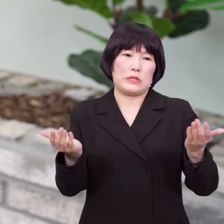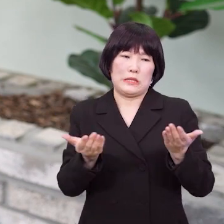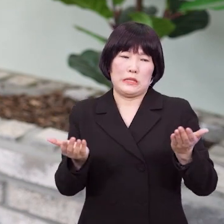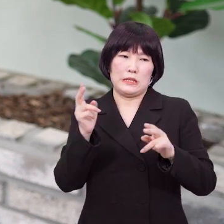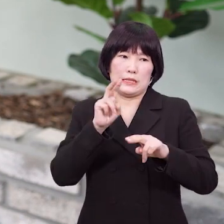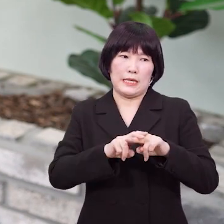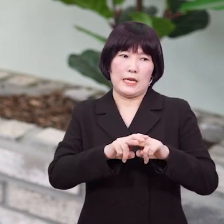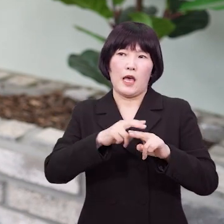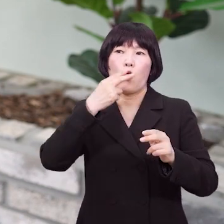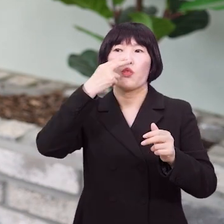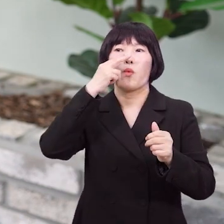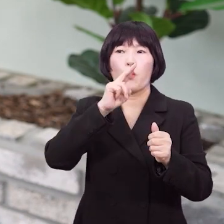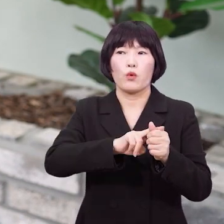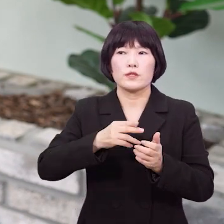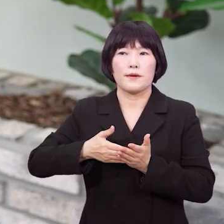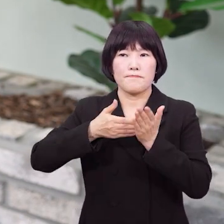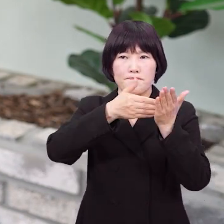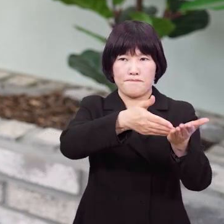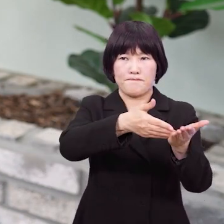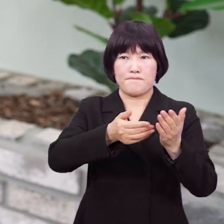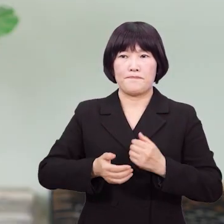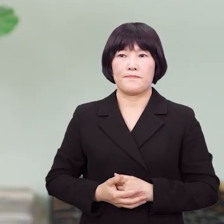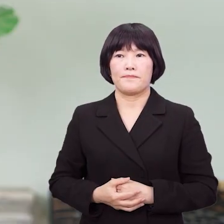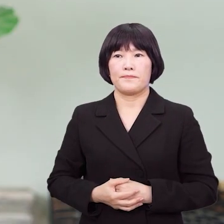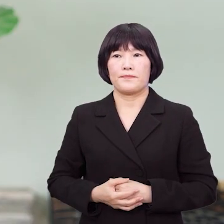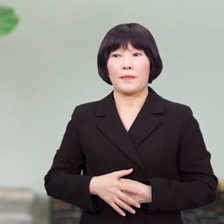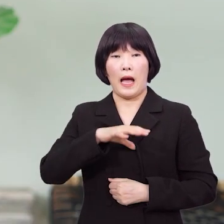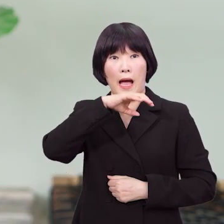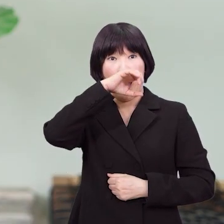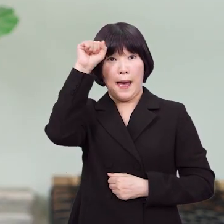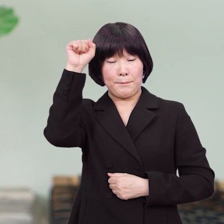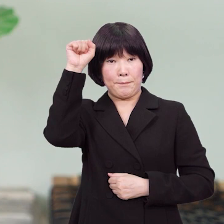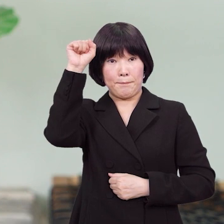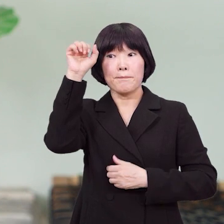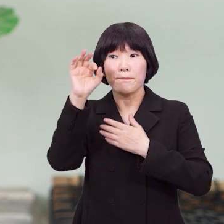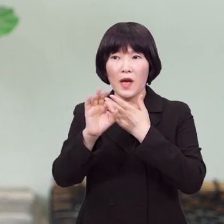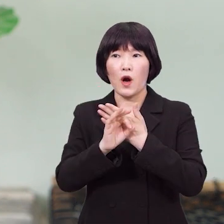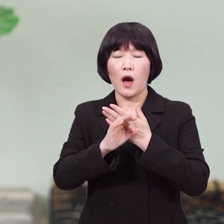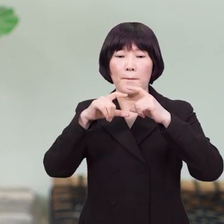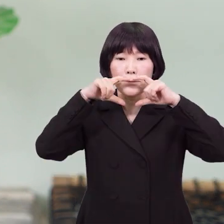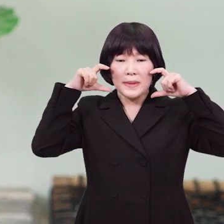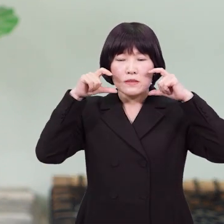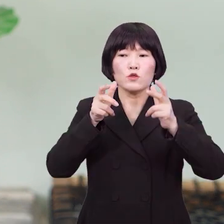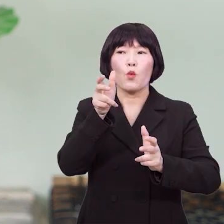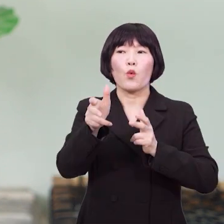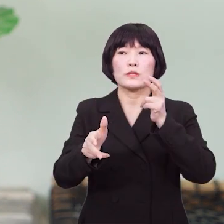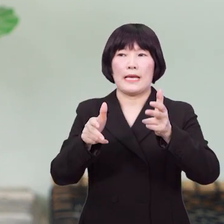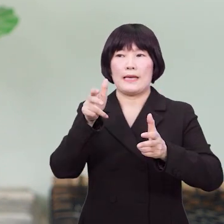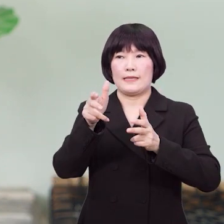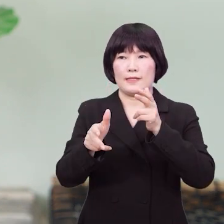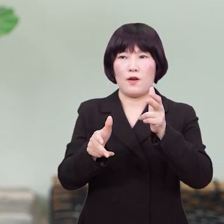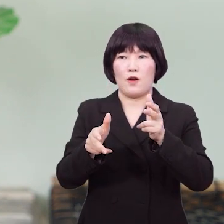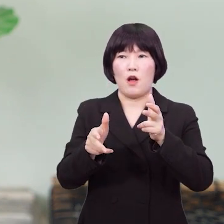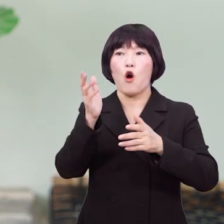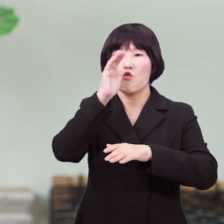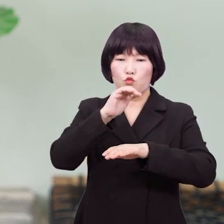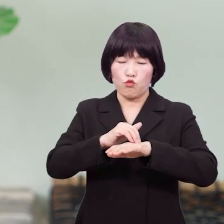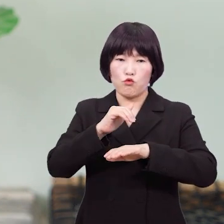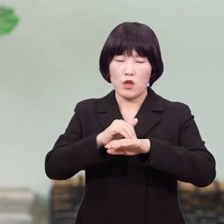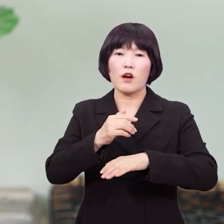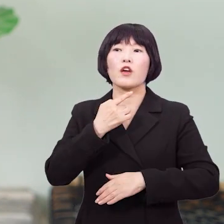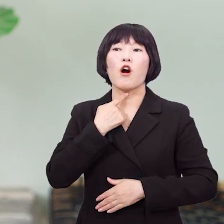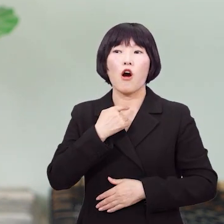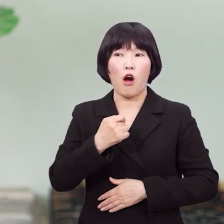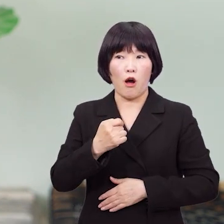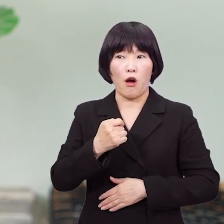이 자리에 도전도 했습니다. 합격이 된다면 마스크 공장에서 훈련을 하는